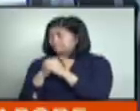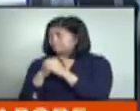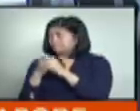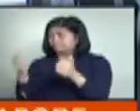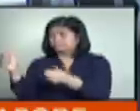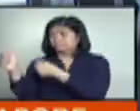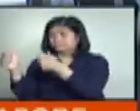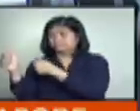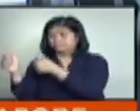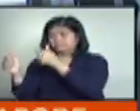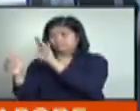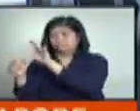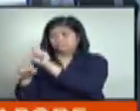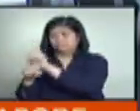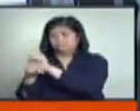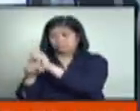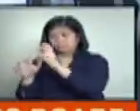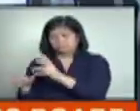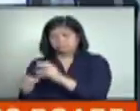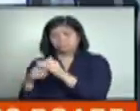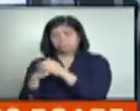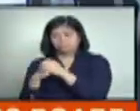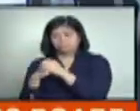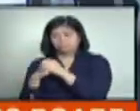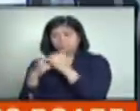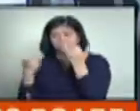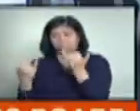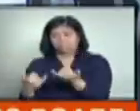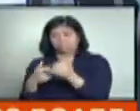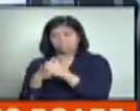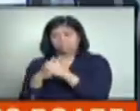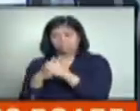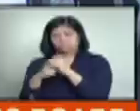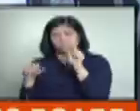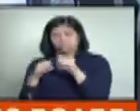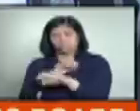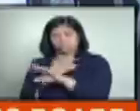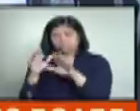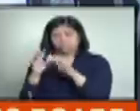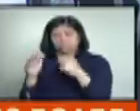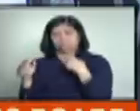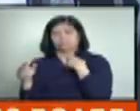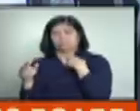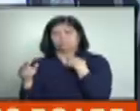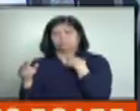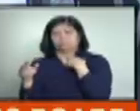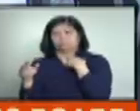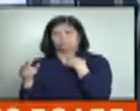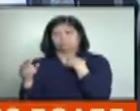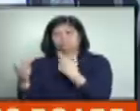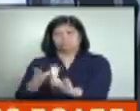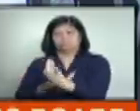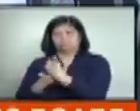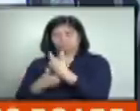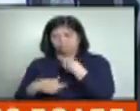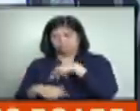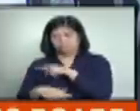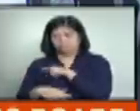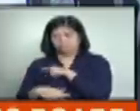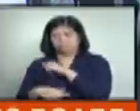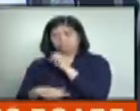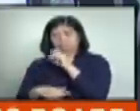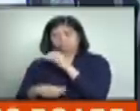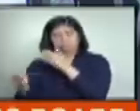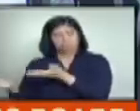inahabol ka na ng mga tauhan mo. Ngayon, para hindi ka magipit, pumunta ka dito sa amin